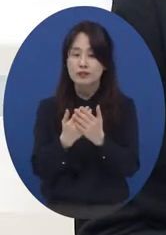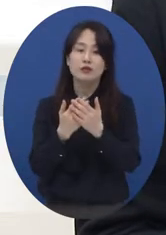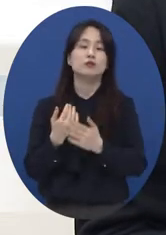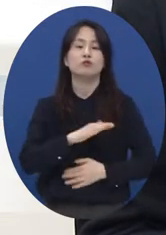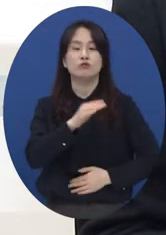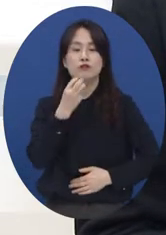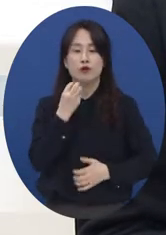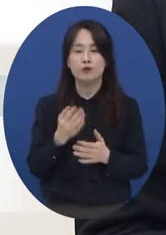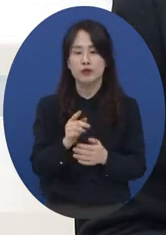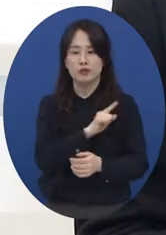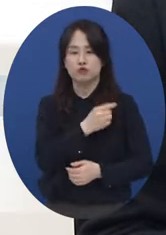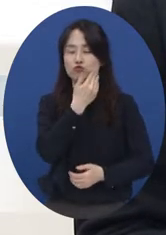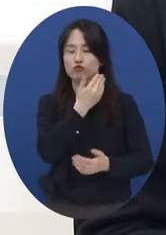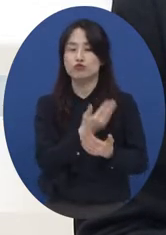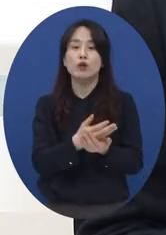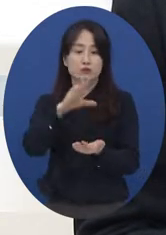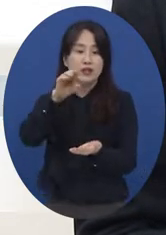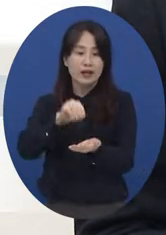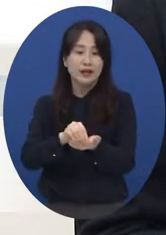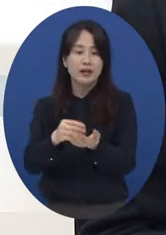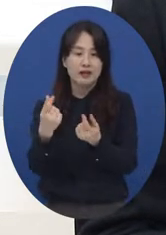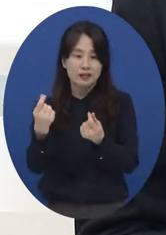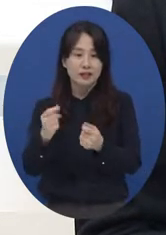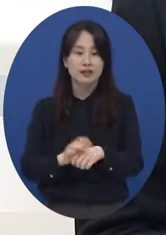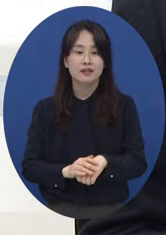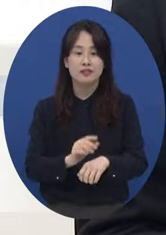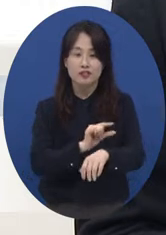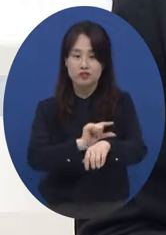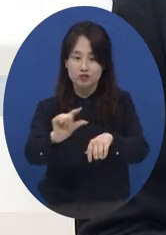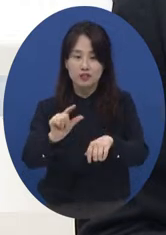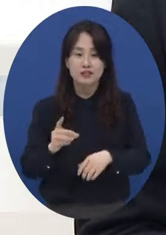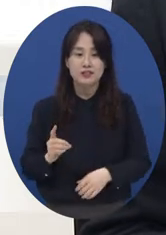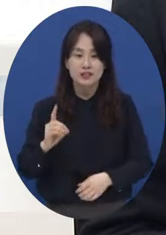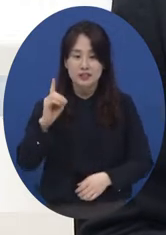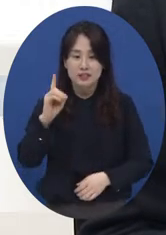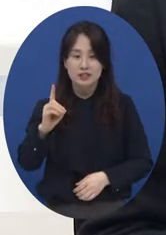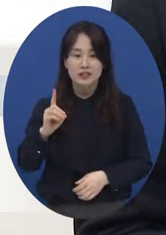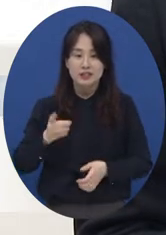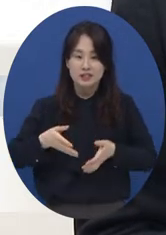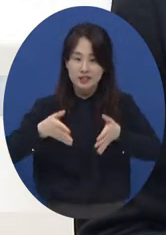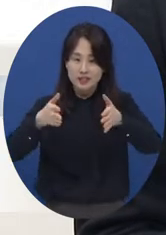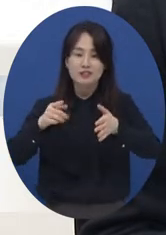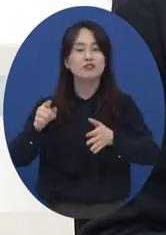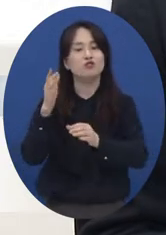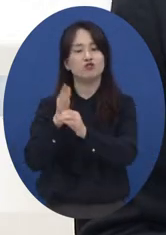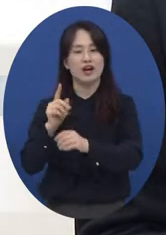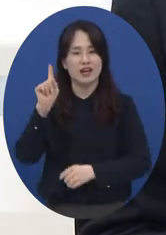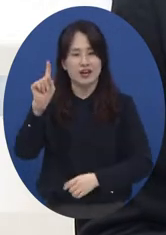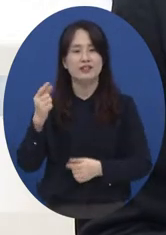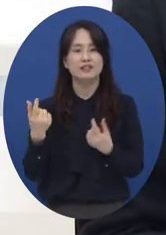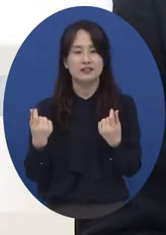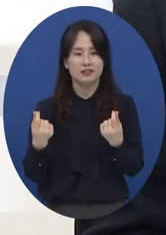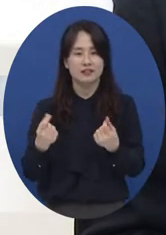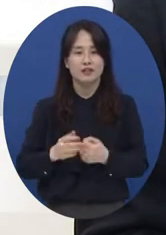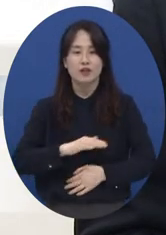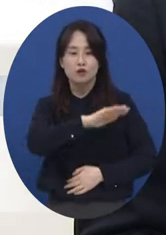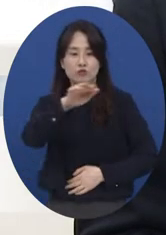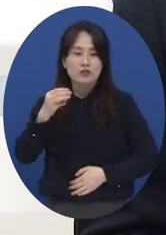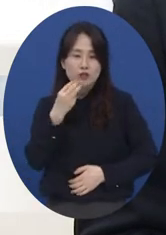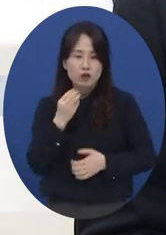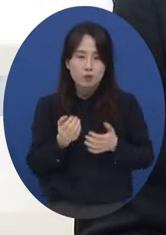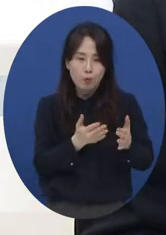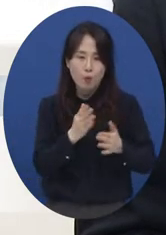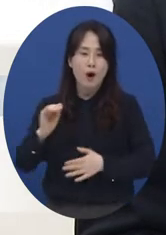가장 중요한 과제인데, 이 GTX D노선은 사실 그 중에 하나라고 할수 있습니다. 우리